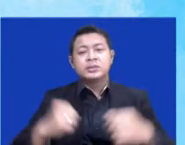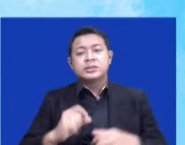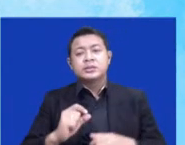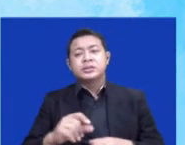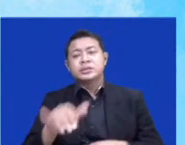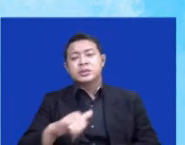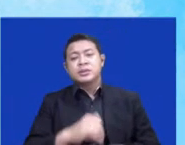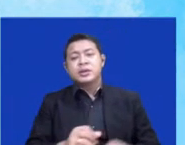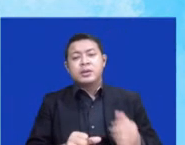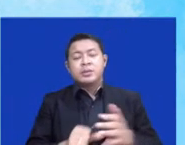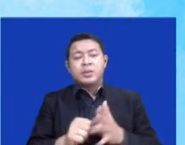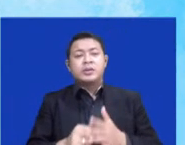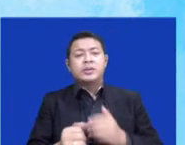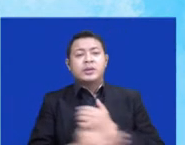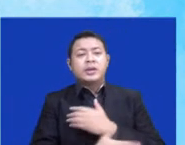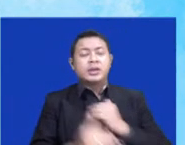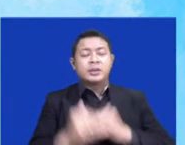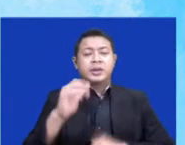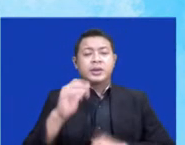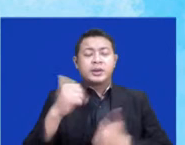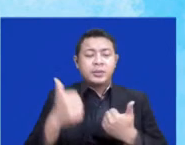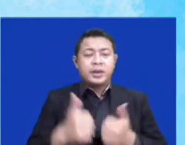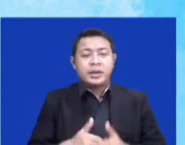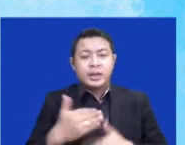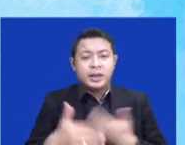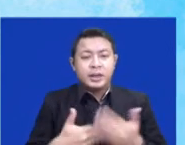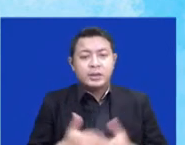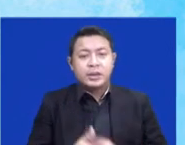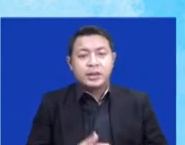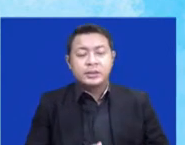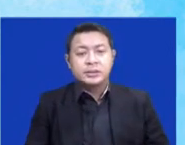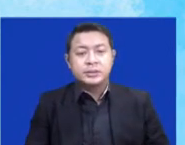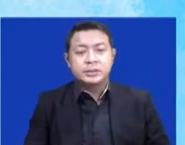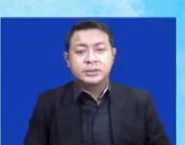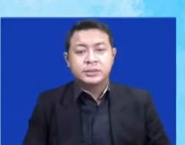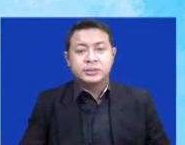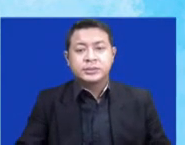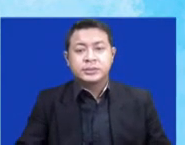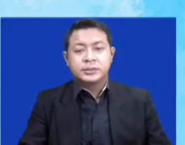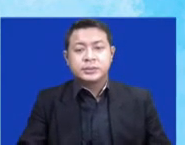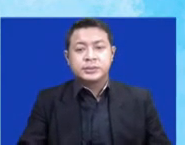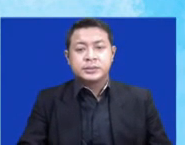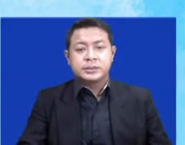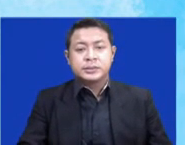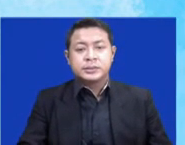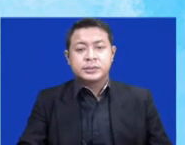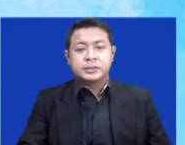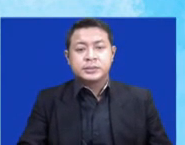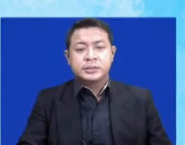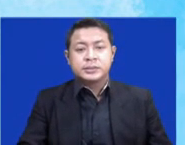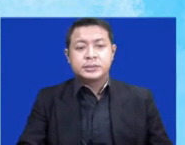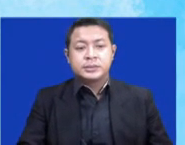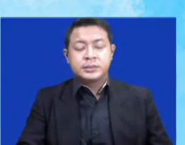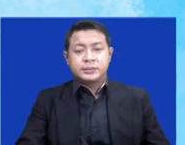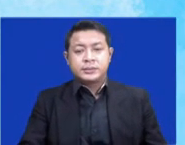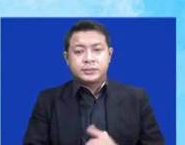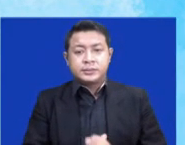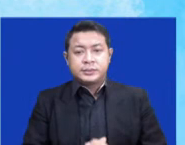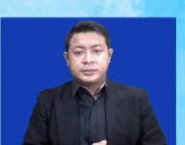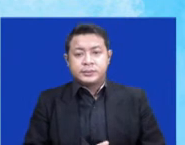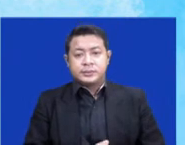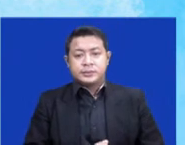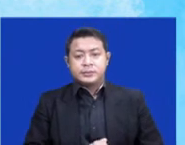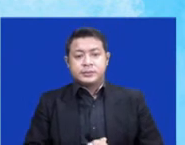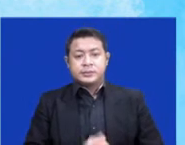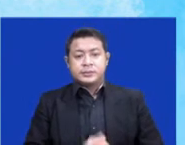baik. Kita akan lanjutkan. Pak Budi sudah bersama dengan kita. Beliau adalah YHP Program Manager Yayasan Plan Internasional Indonesia. Pak Budi,